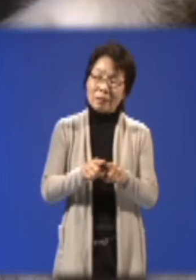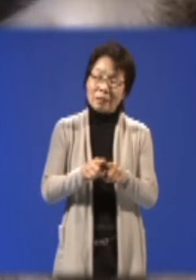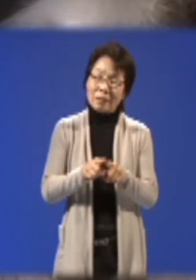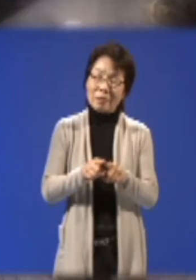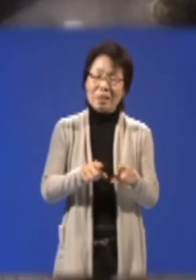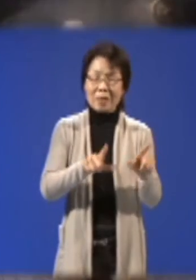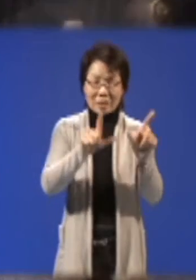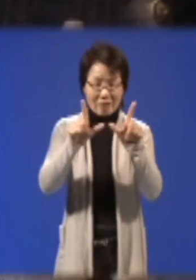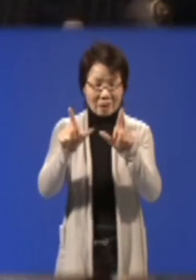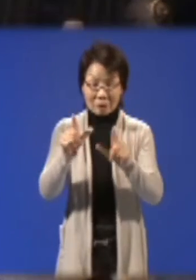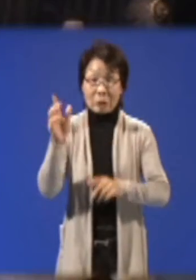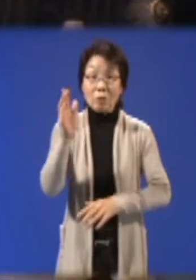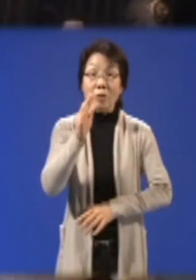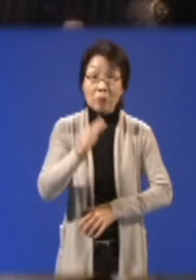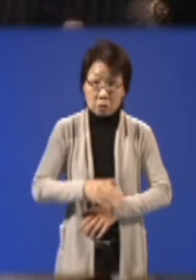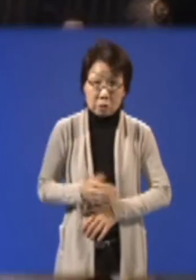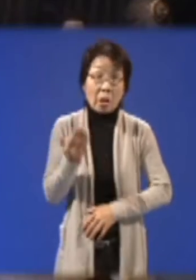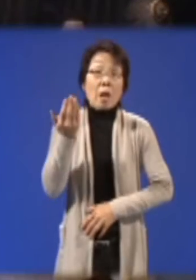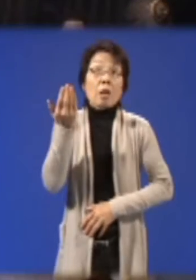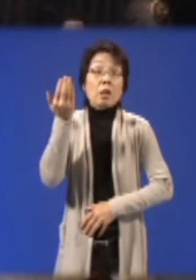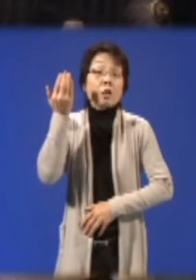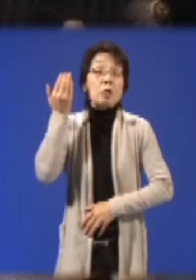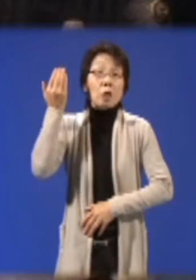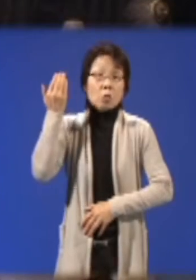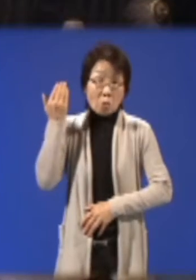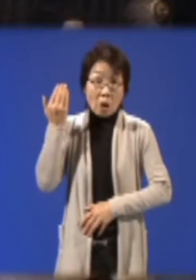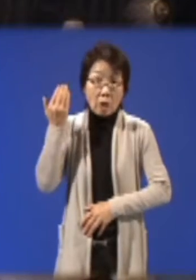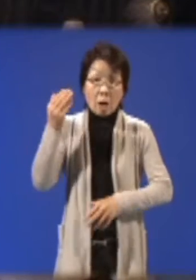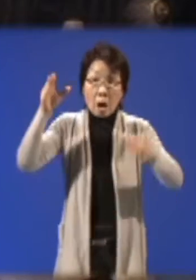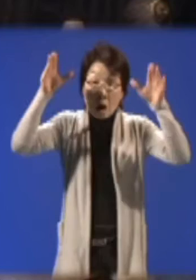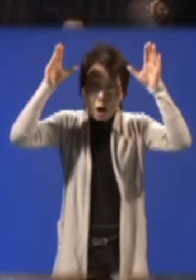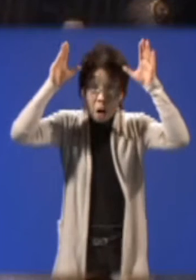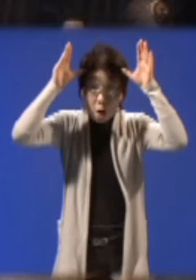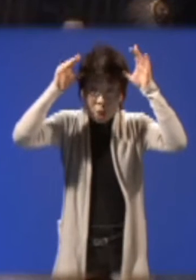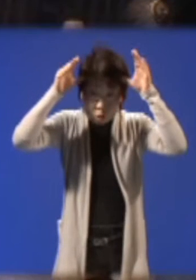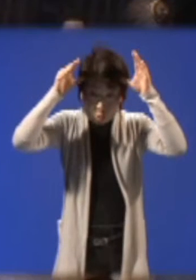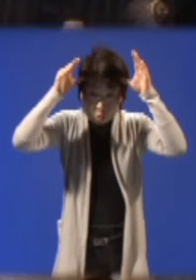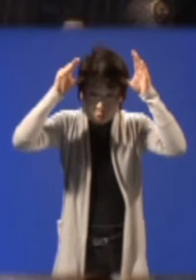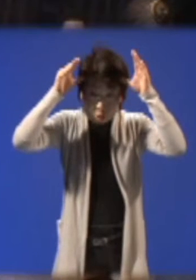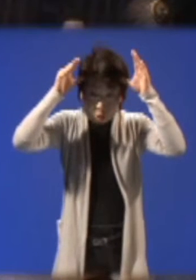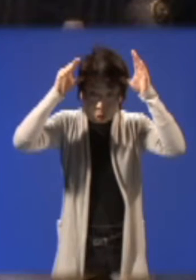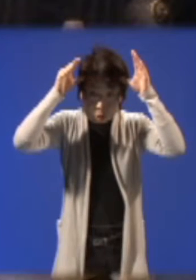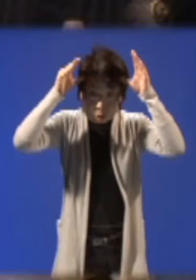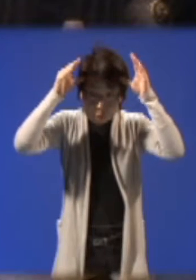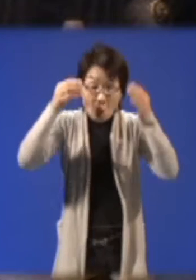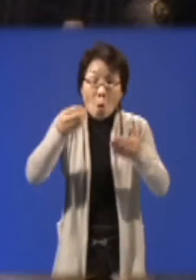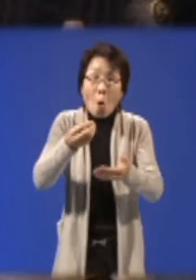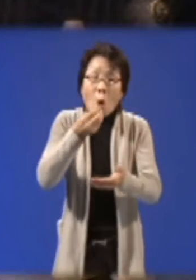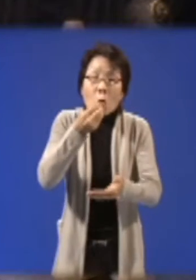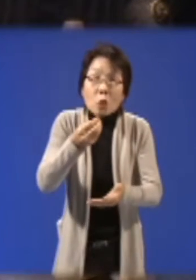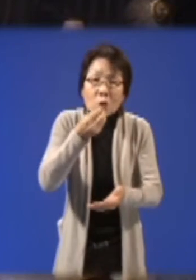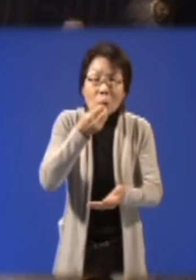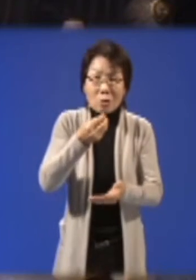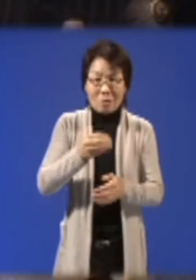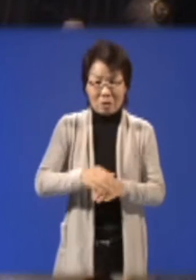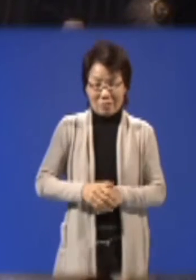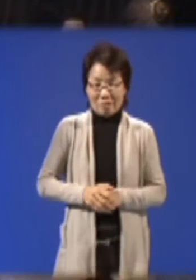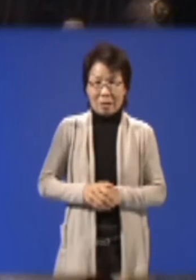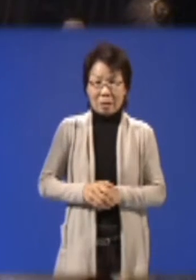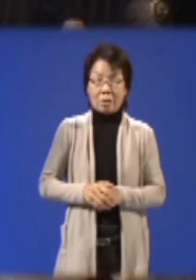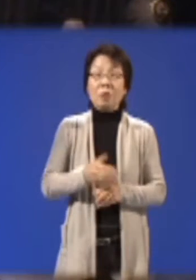うではなくて、以前はこれ肉も食用になってましたから、それ